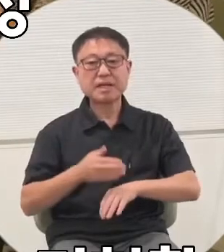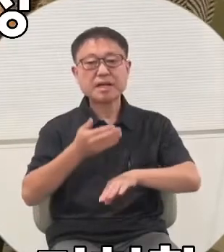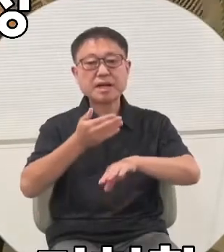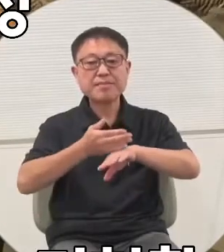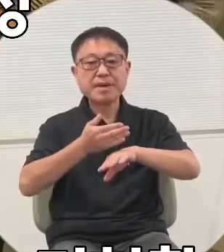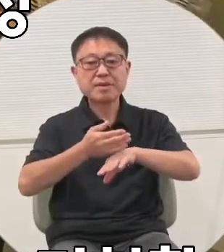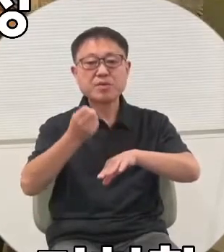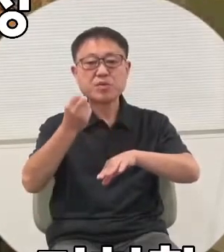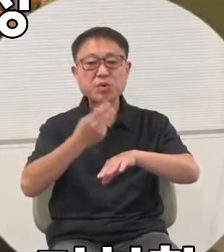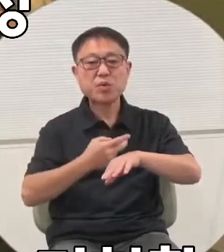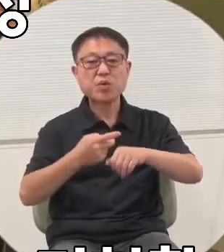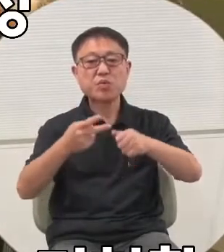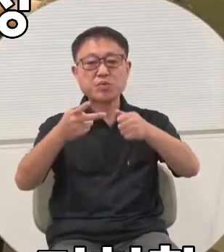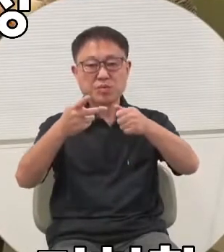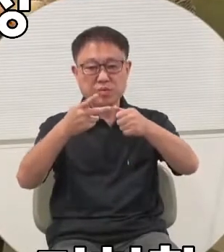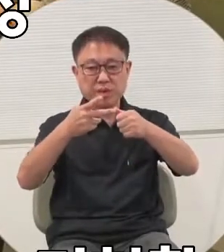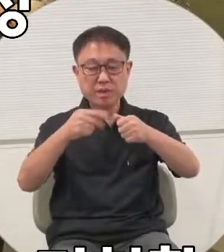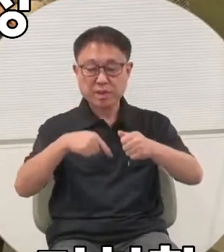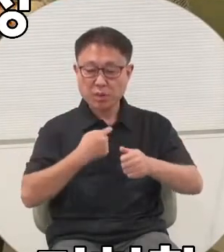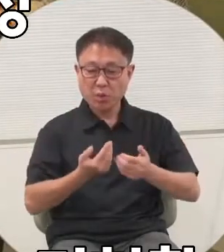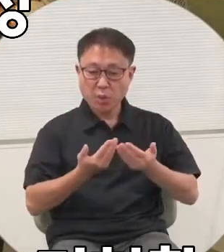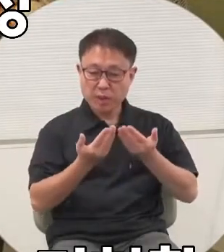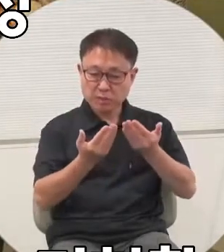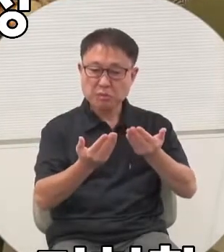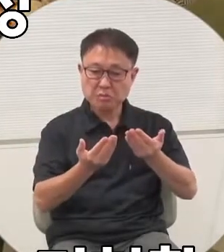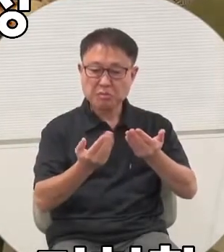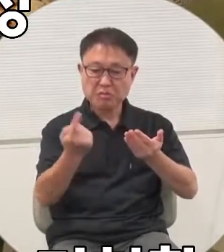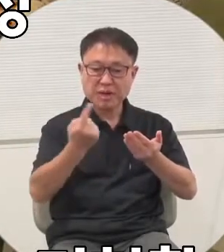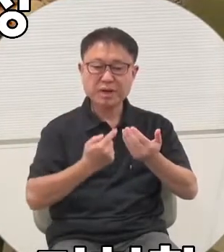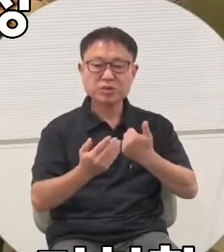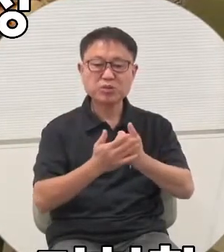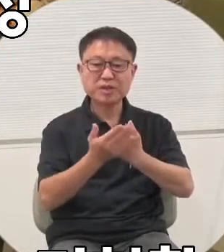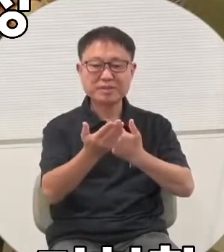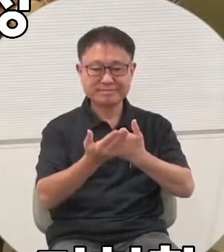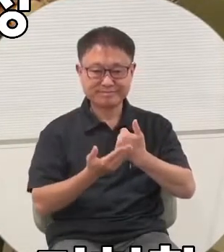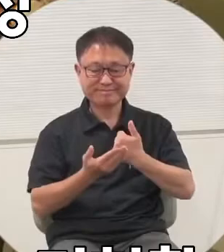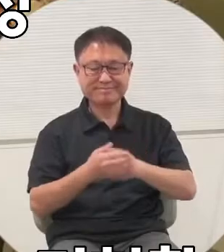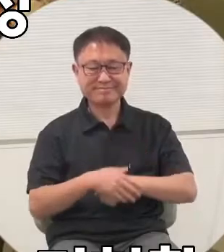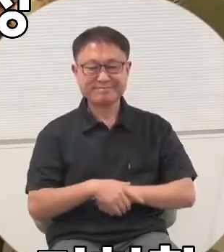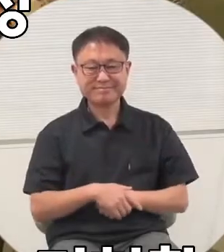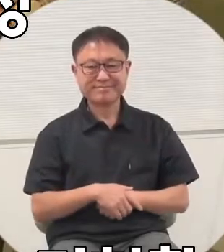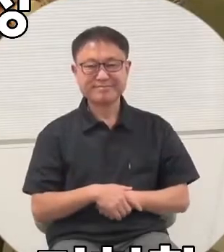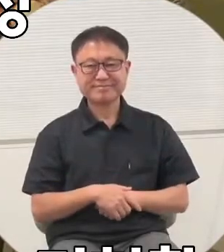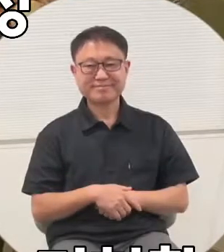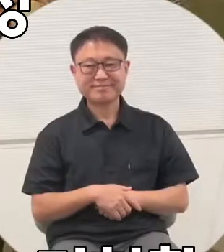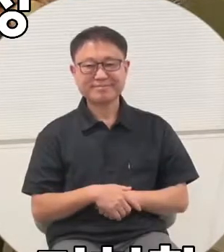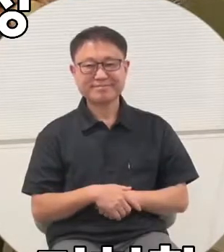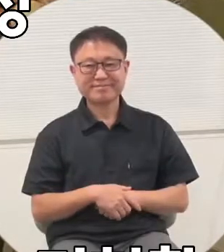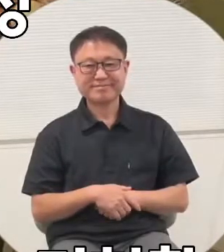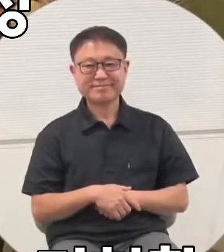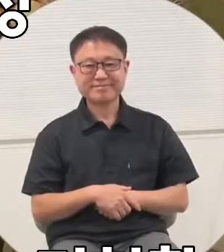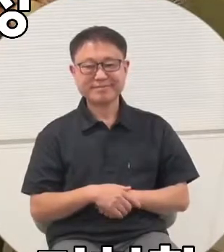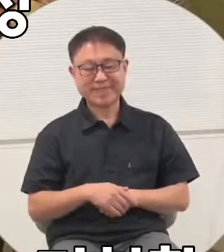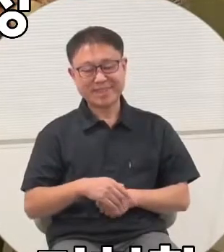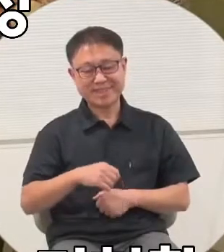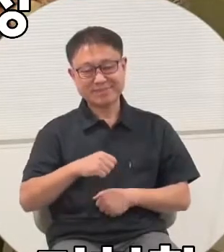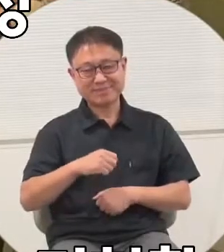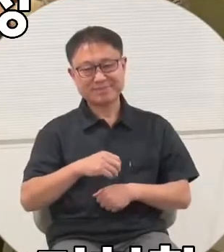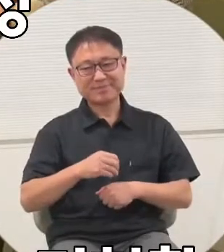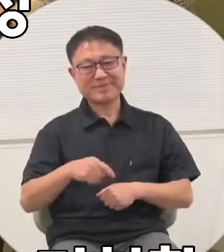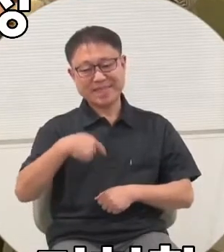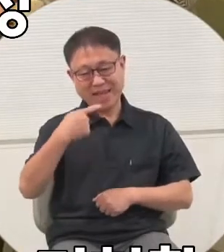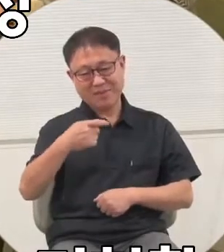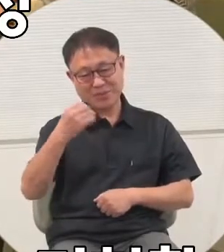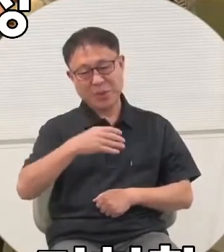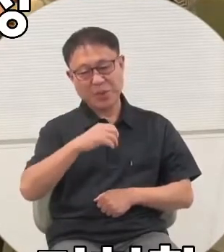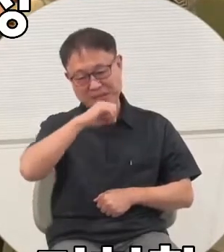감사하고 두 번 그때 자원활동 해주셨어요. 가장 크죠. 저희가 정말 열심히 재정사업해서 다음에는